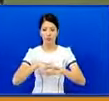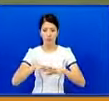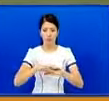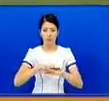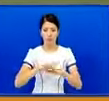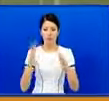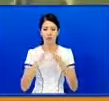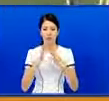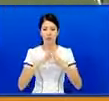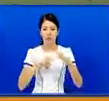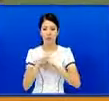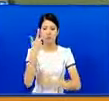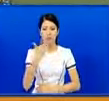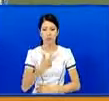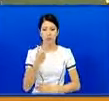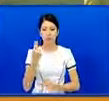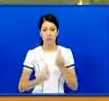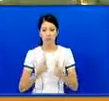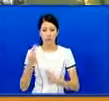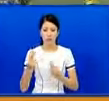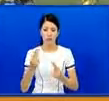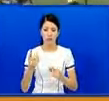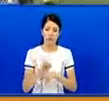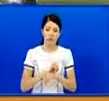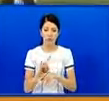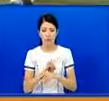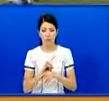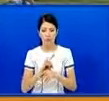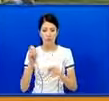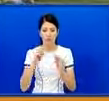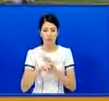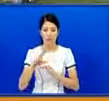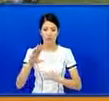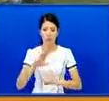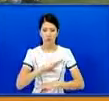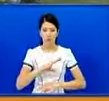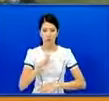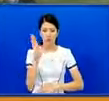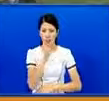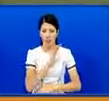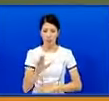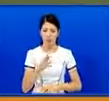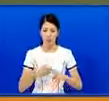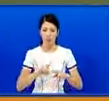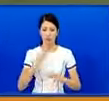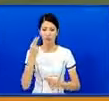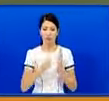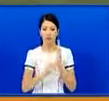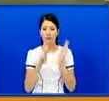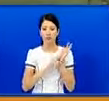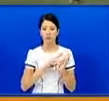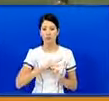бастап, 3-1-дей ойыншыны алдап барып керемет соққы жасады. Топқа бақылау қойған Нәзірқұлов қағып қалды. Ойынның 68-ші минутында